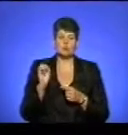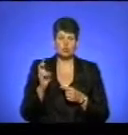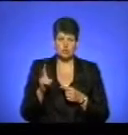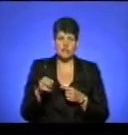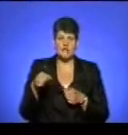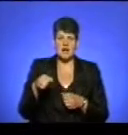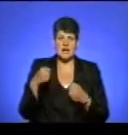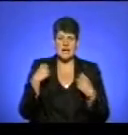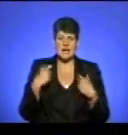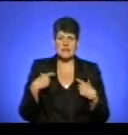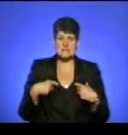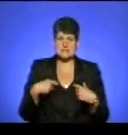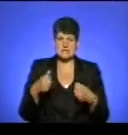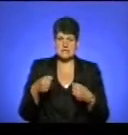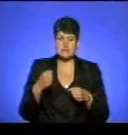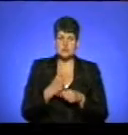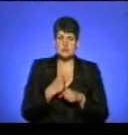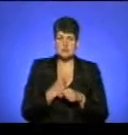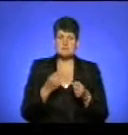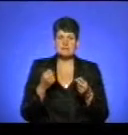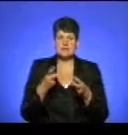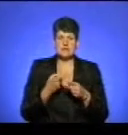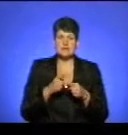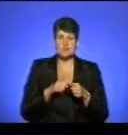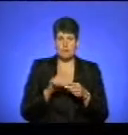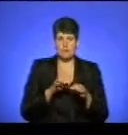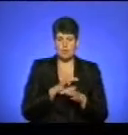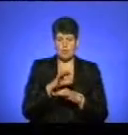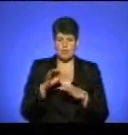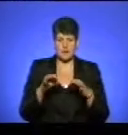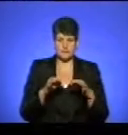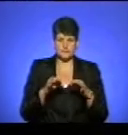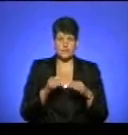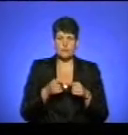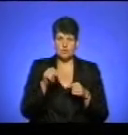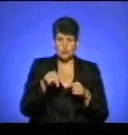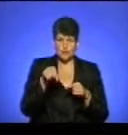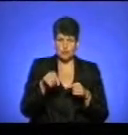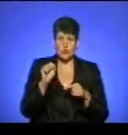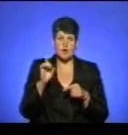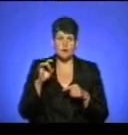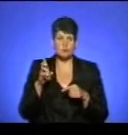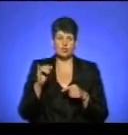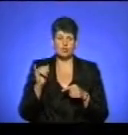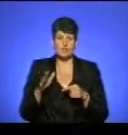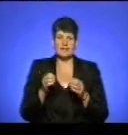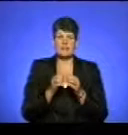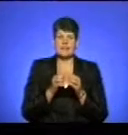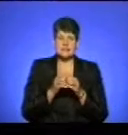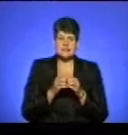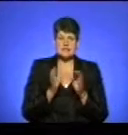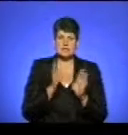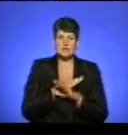для проєкту «Файне єднає», для проєкту соціальної інтеграції переселенців. В цьому артбуці 10 доль